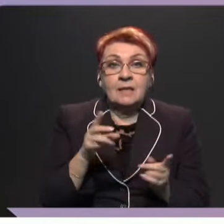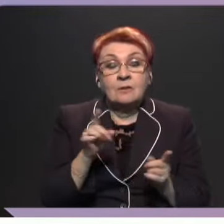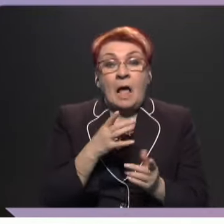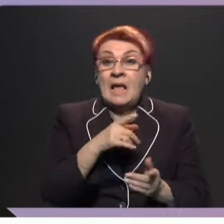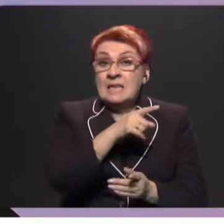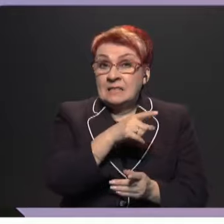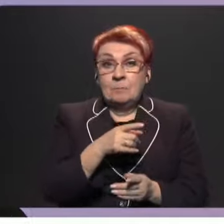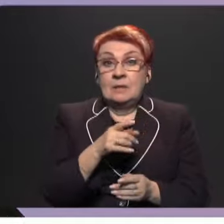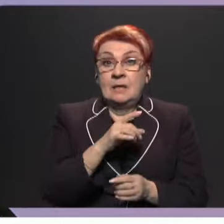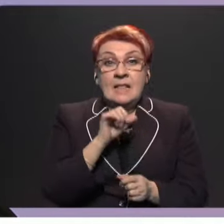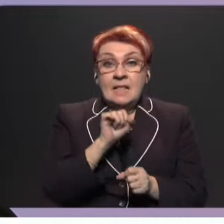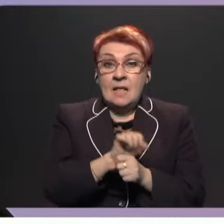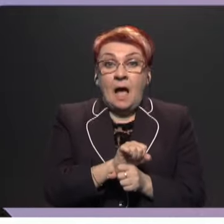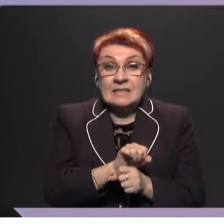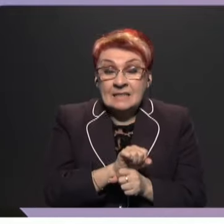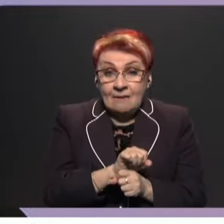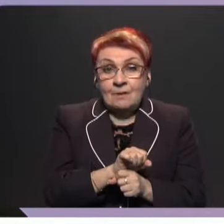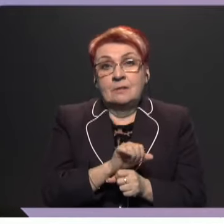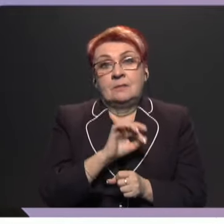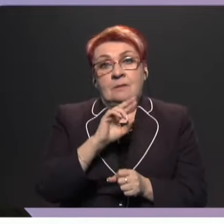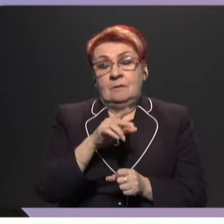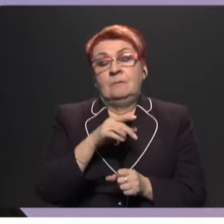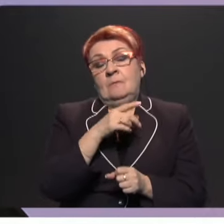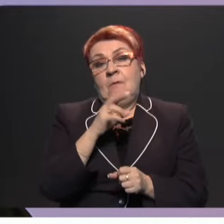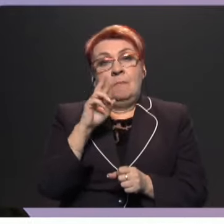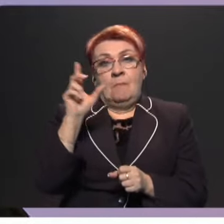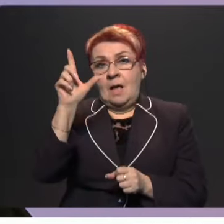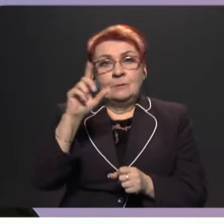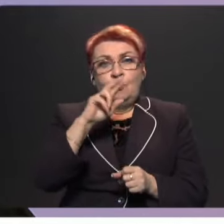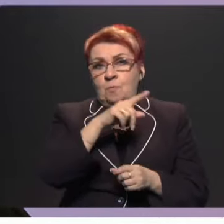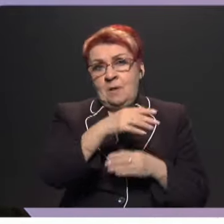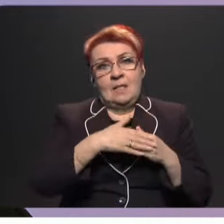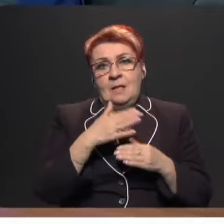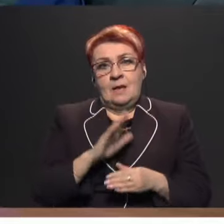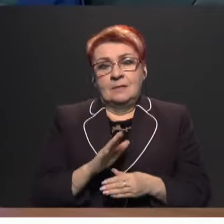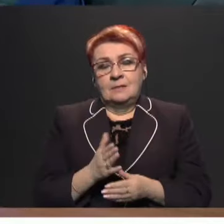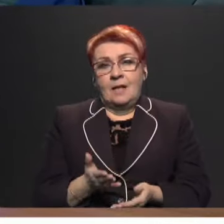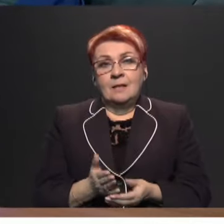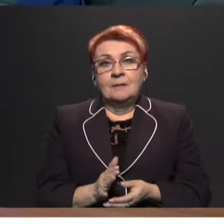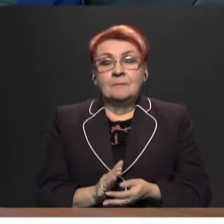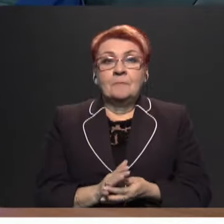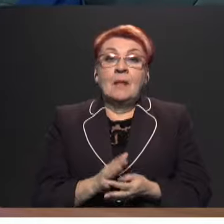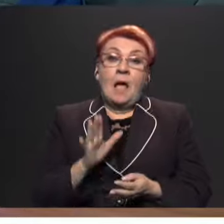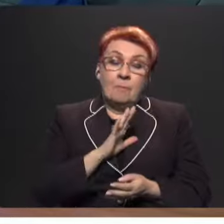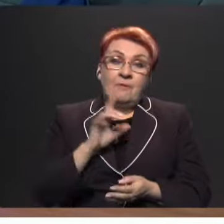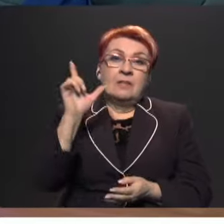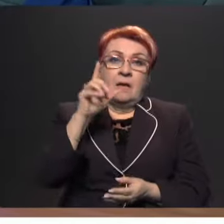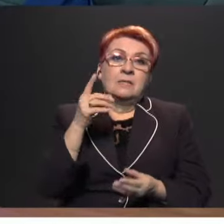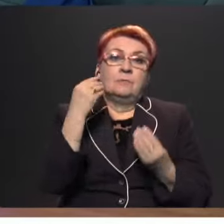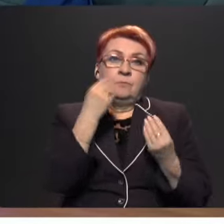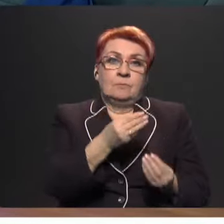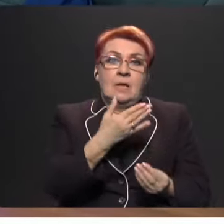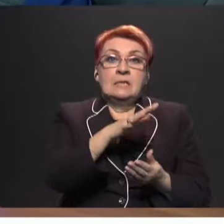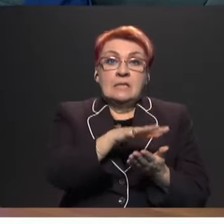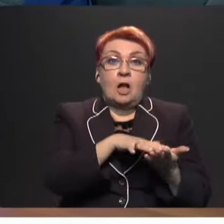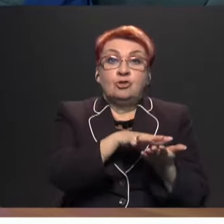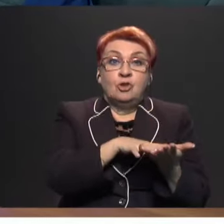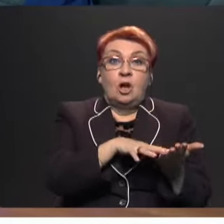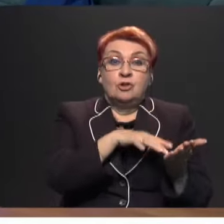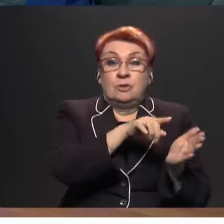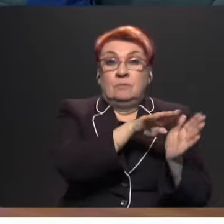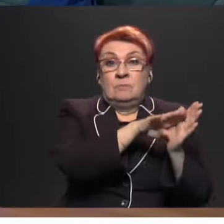ты бы этим не заболел, а не то, что Господь тебя как-то наказал. И иногда Господь попускает, потому что уже, если человек будет идти дальше, дальше, дальше,